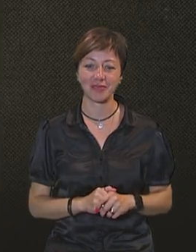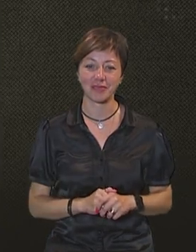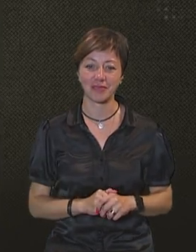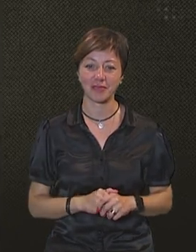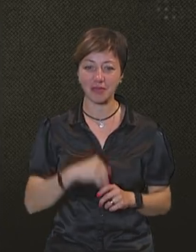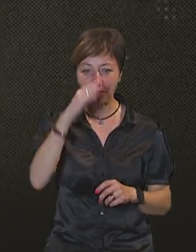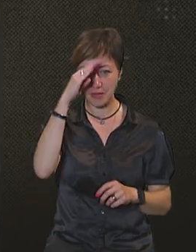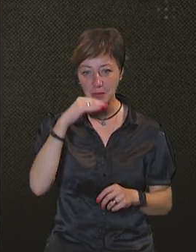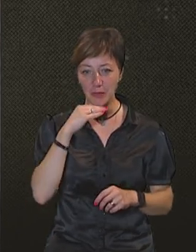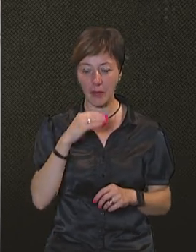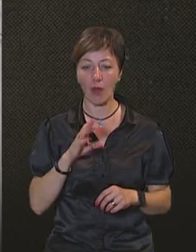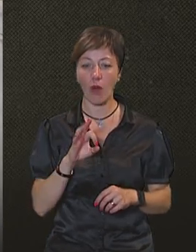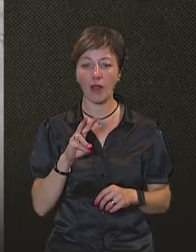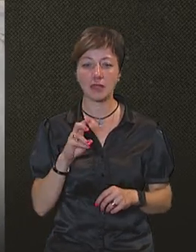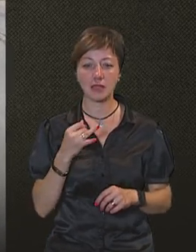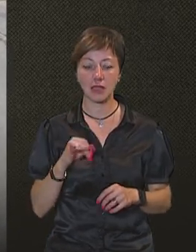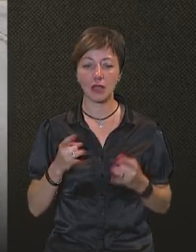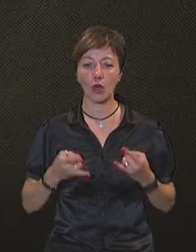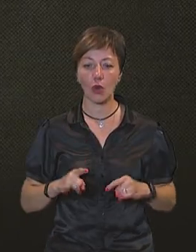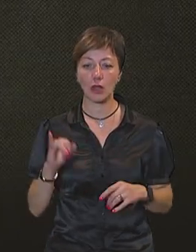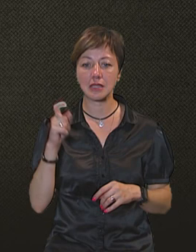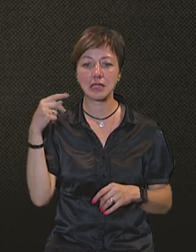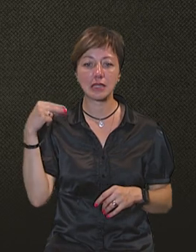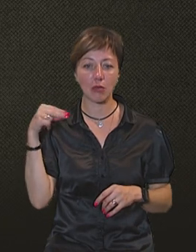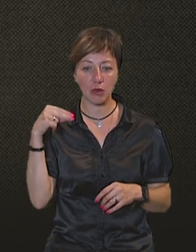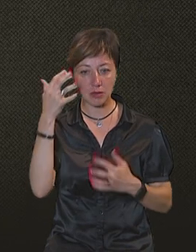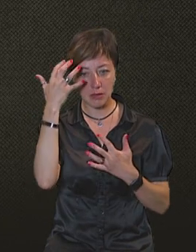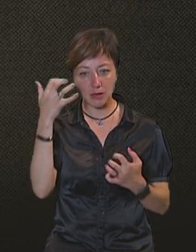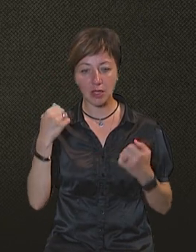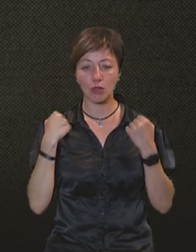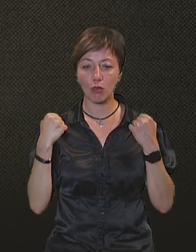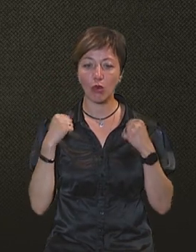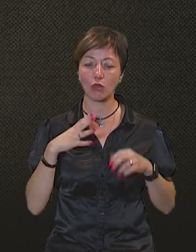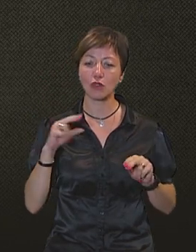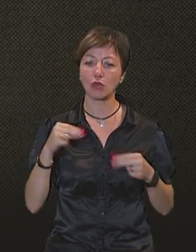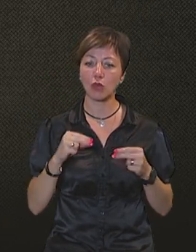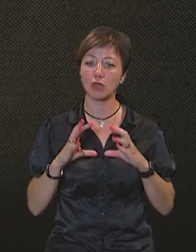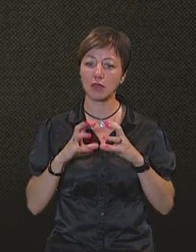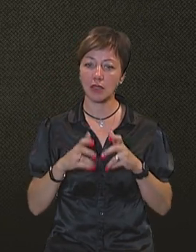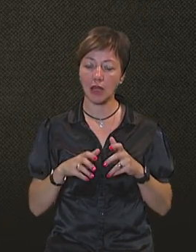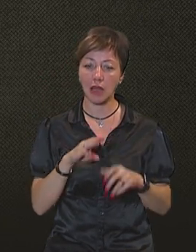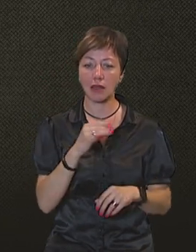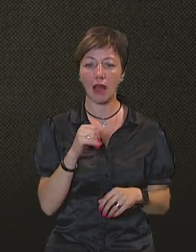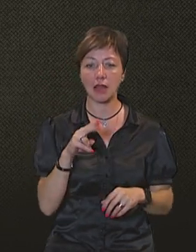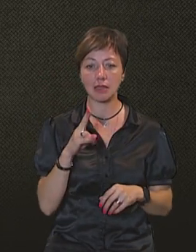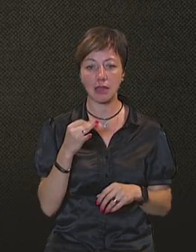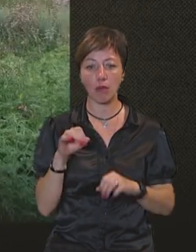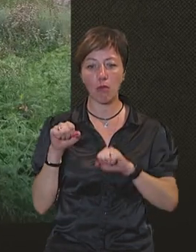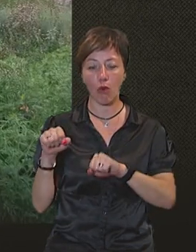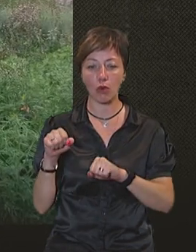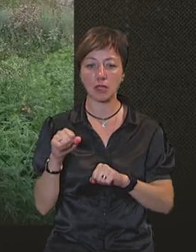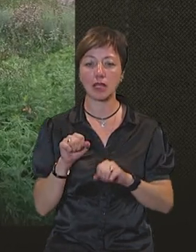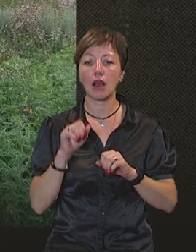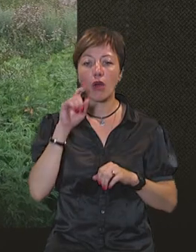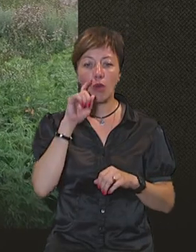татка. Батько Назарія Олексій Янін родом із Запоріжжя. Захоплювався спортом і був чемпіоном світу з тайського боксу. На захист України,